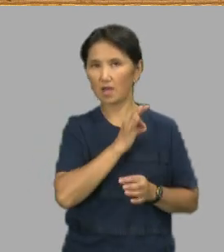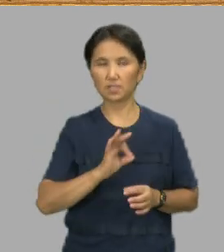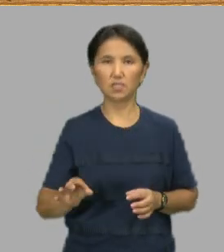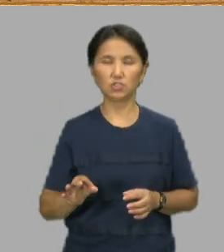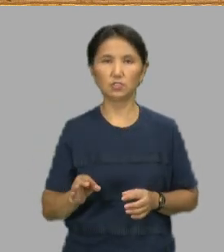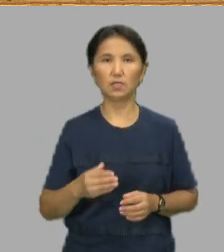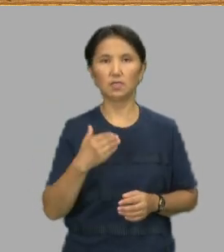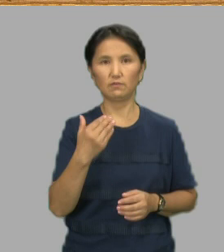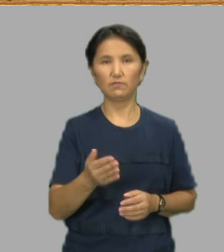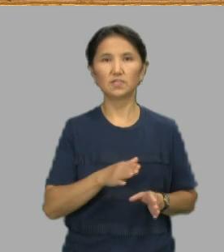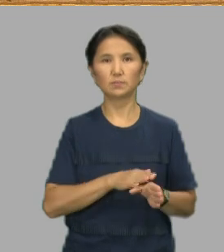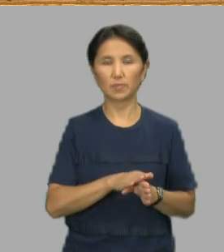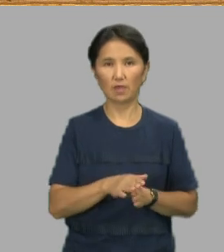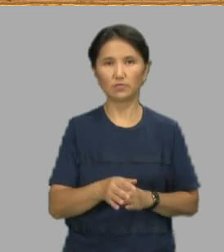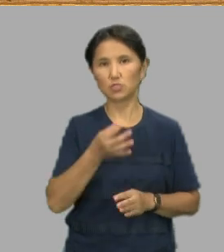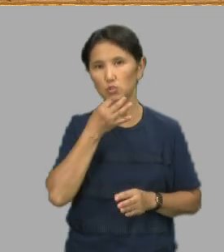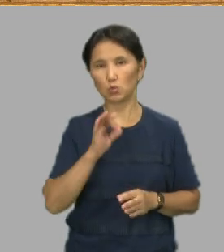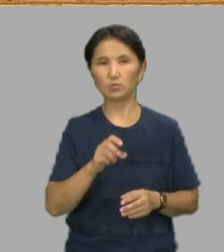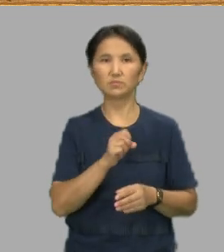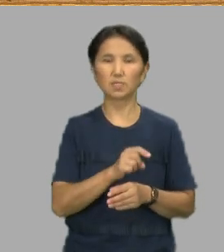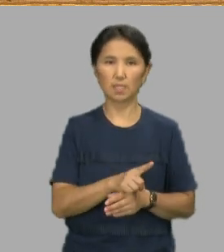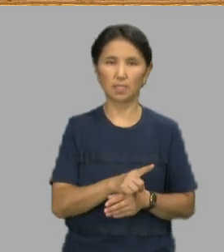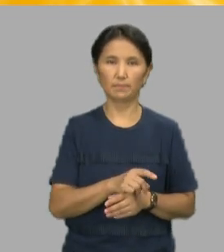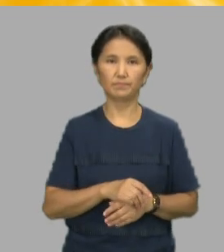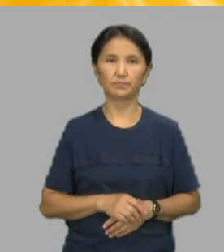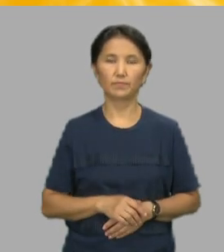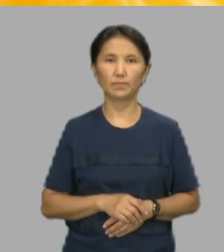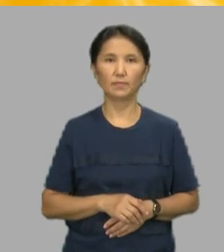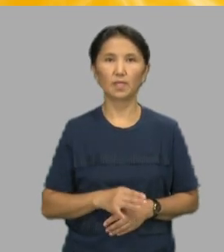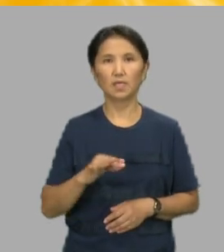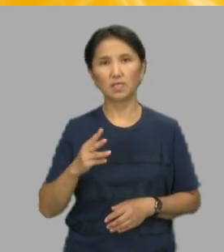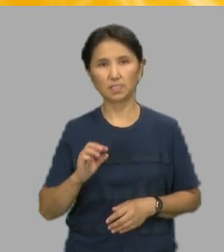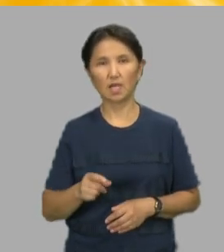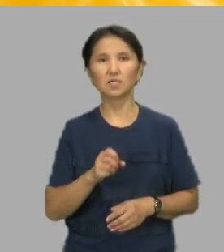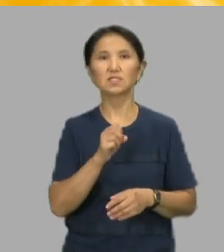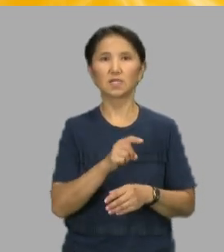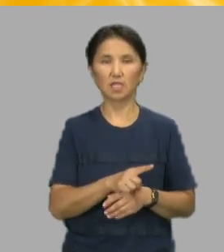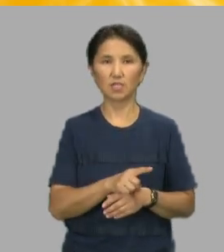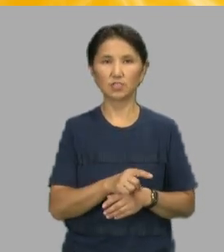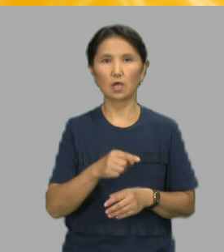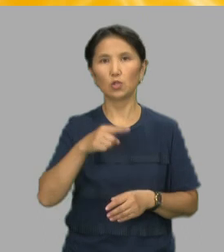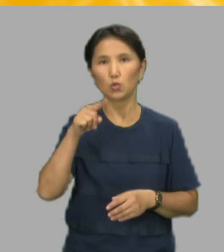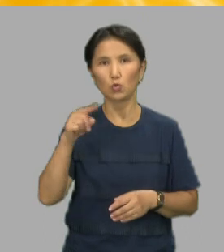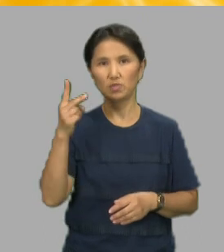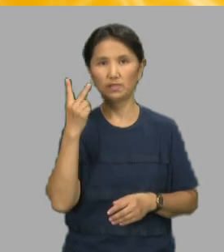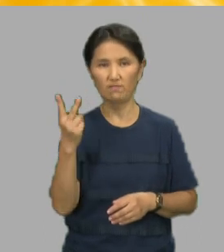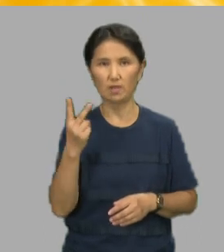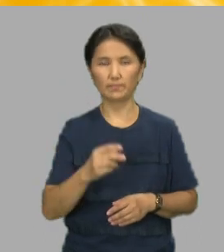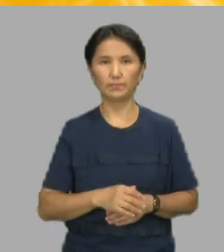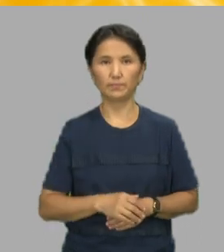вы справитесь с любым заданием. Итак, задача номер 2.